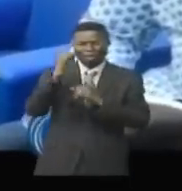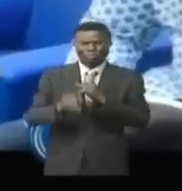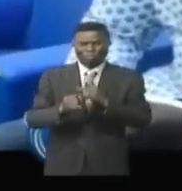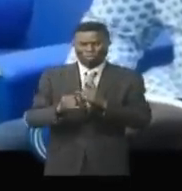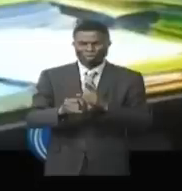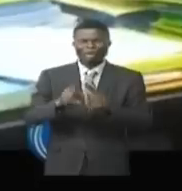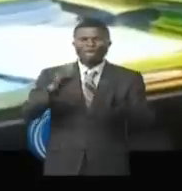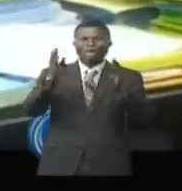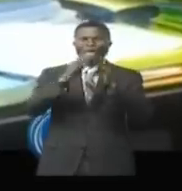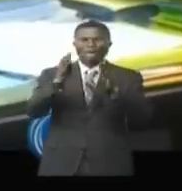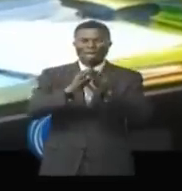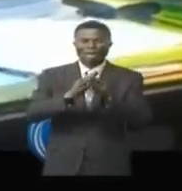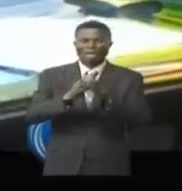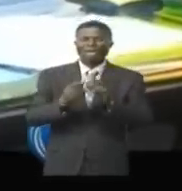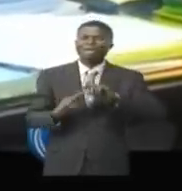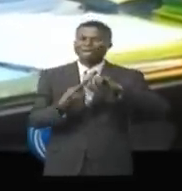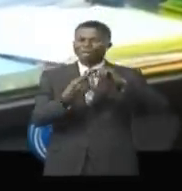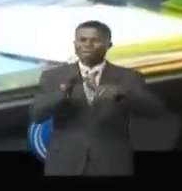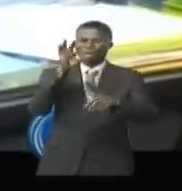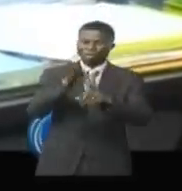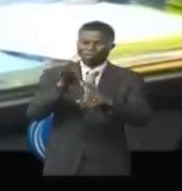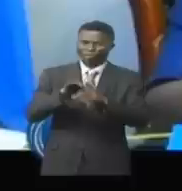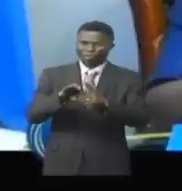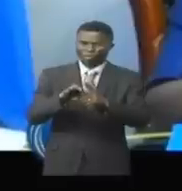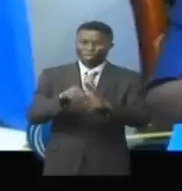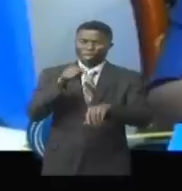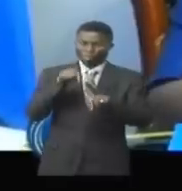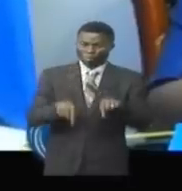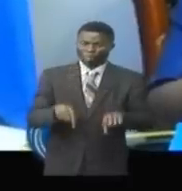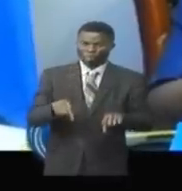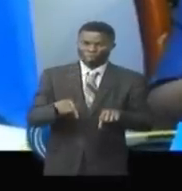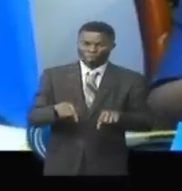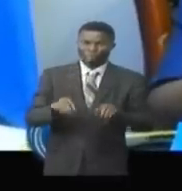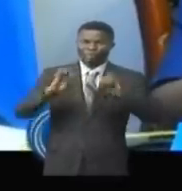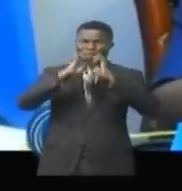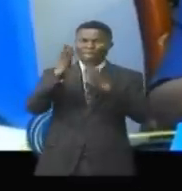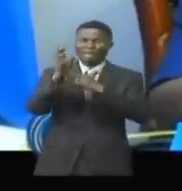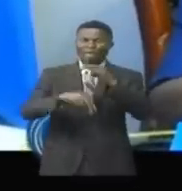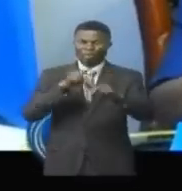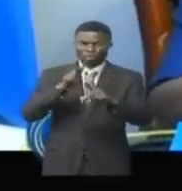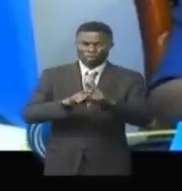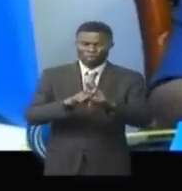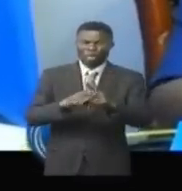une assemblée générale extraordinaire élective. Et puis, pendant ces temps, si l'équipe nationale,